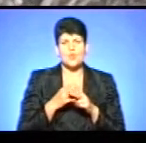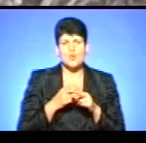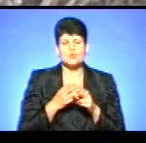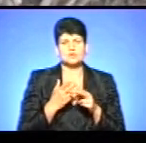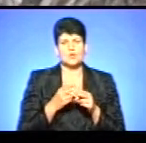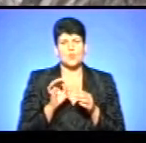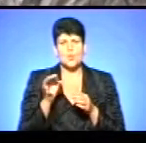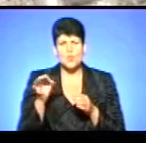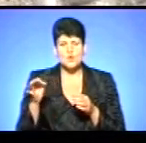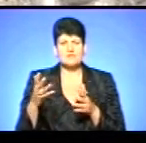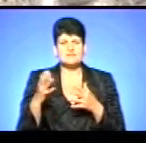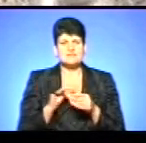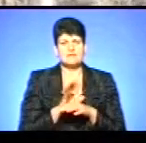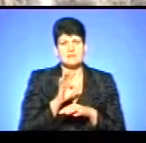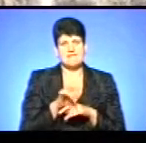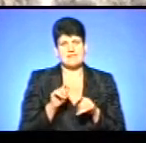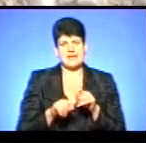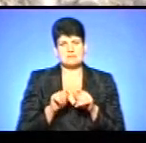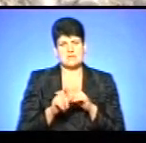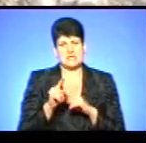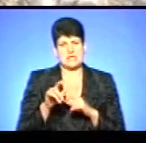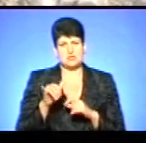Всі знахідки відправлять на експертизу.